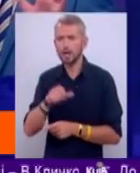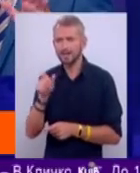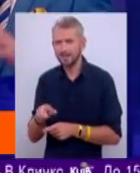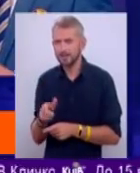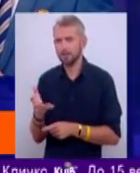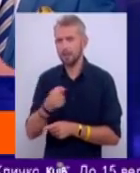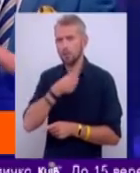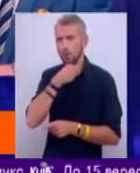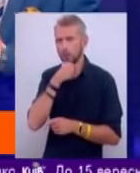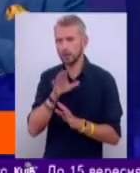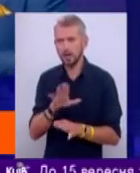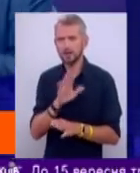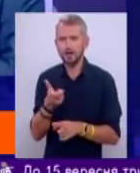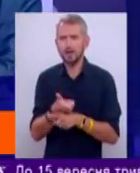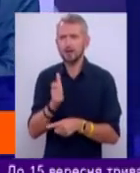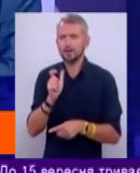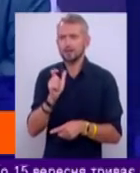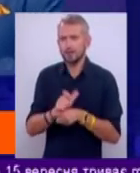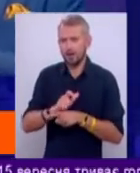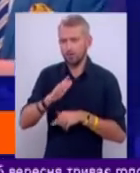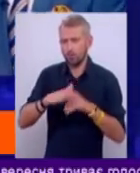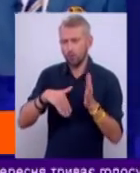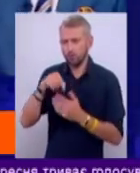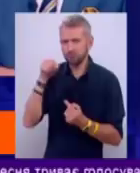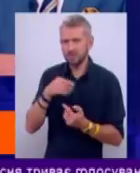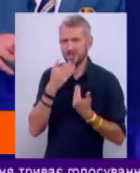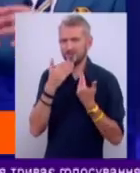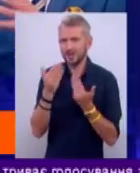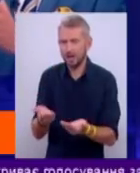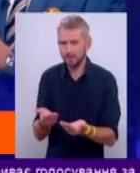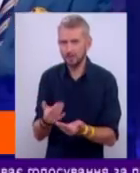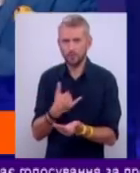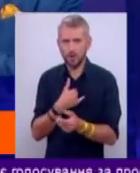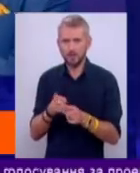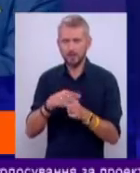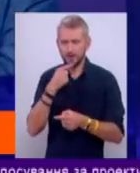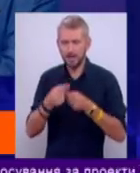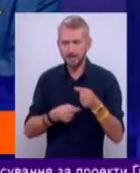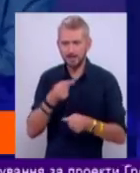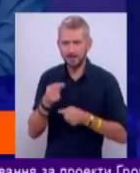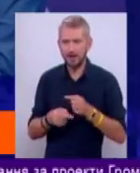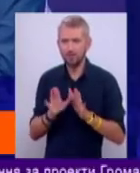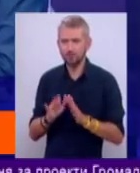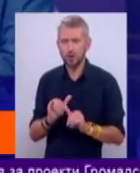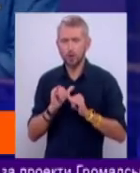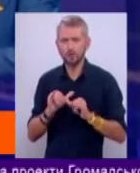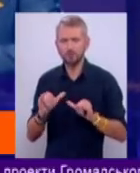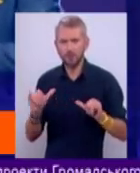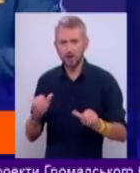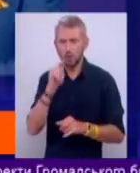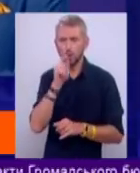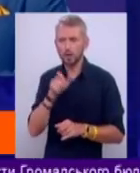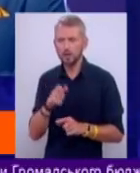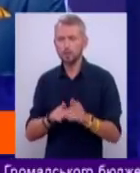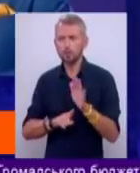беремо дорослих, так, ну, не надто схильні звертатися. У нас ось ця традиція лишень розвивається, українці